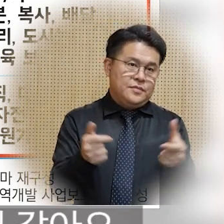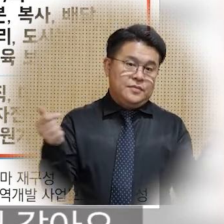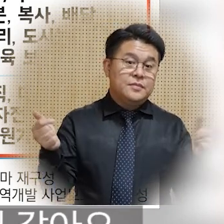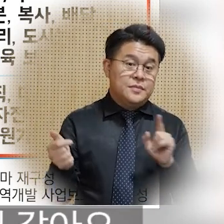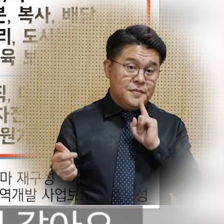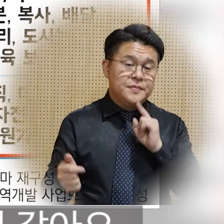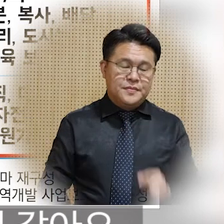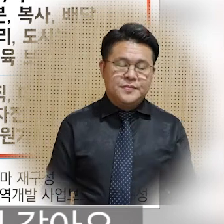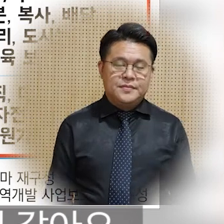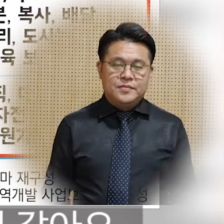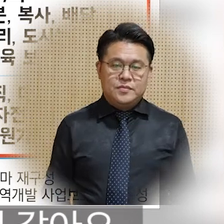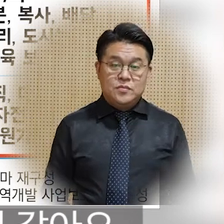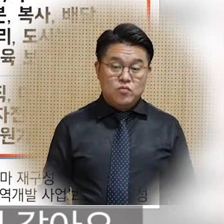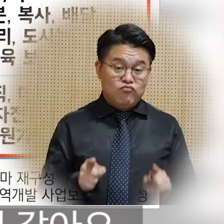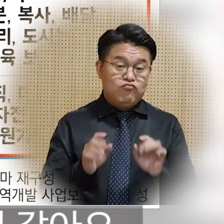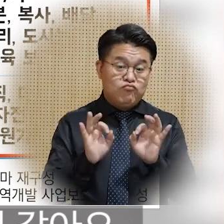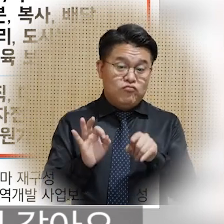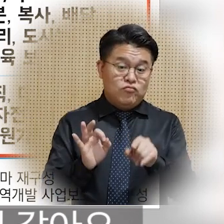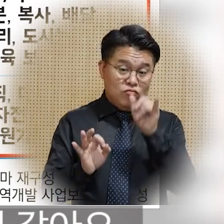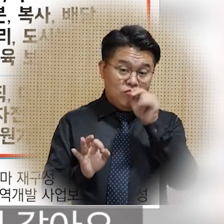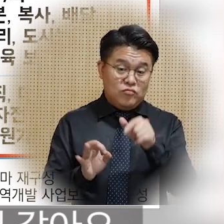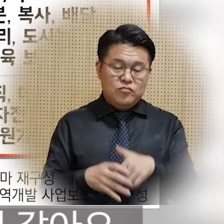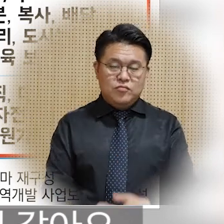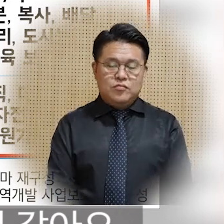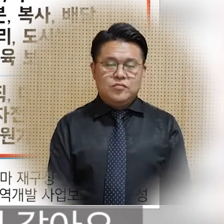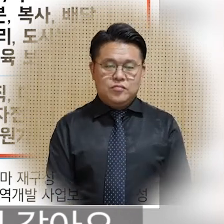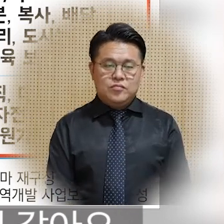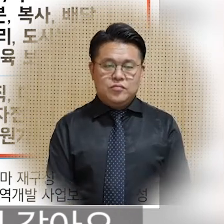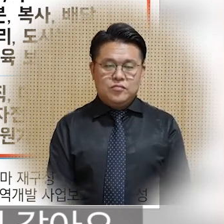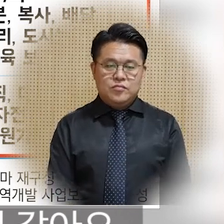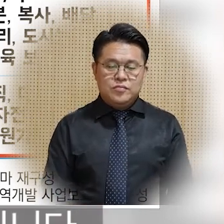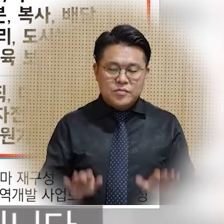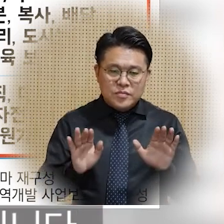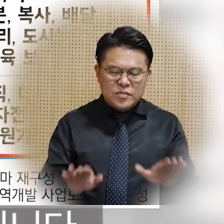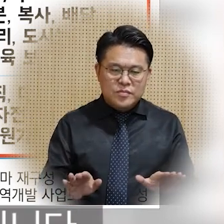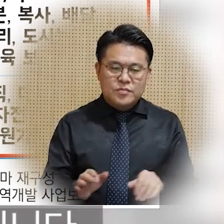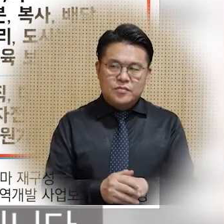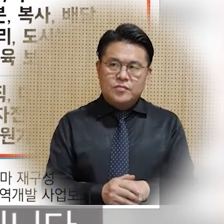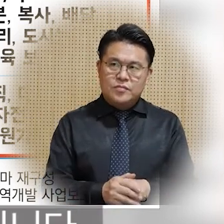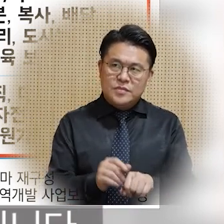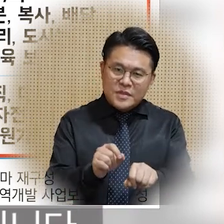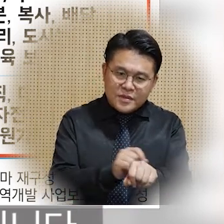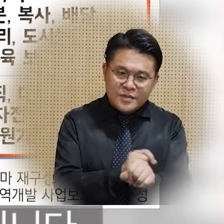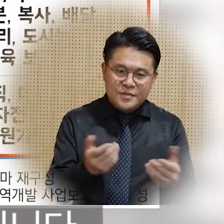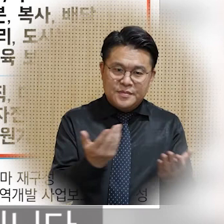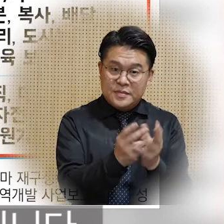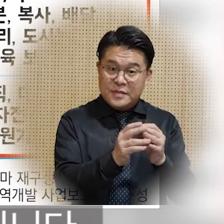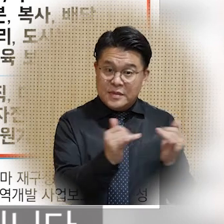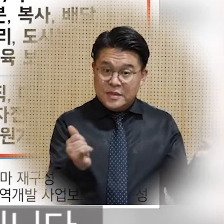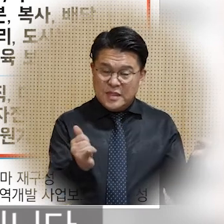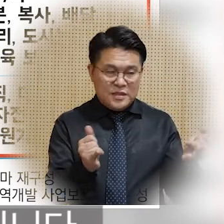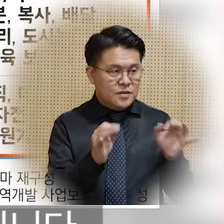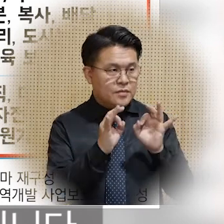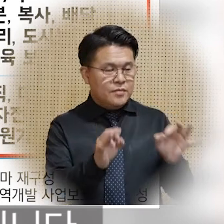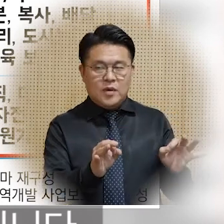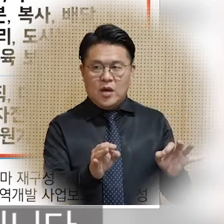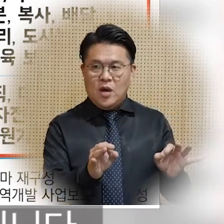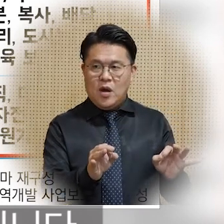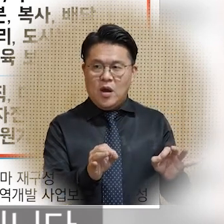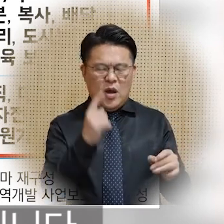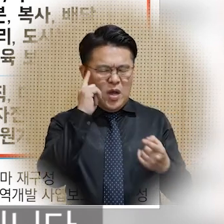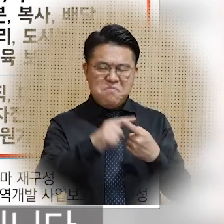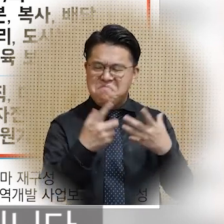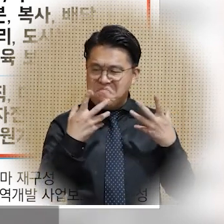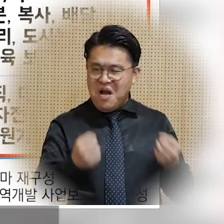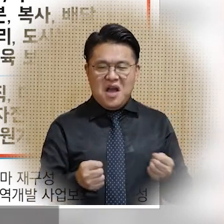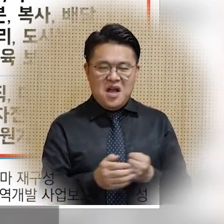좀 더 진출할 수 있는 분야들이 더 많아졌다, 이렇게 보시면 될 것 같아요. 자, 그래서 요즘에도 뭐 특히나 발달장애인 쪽은 아주